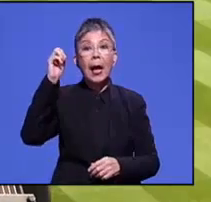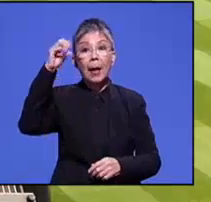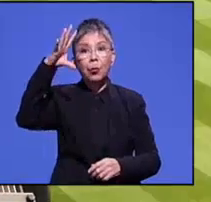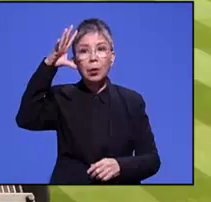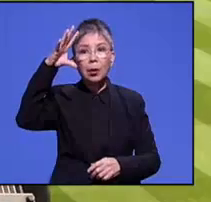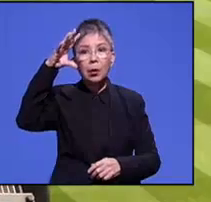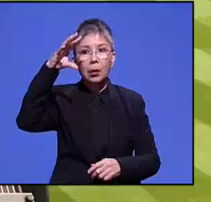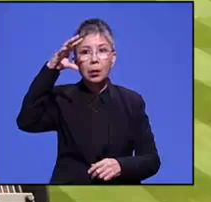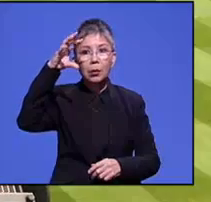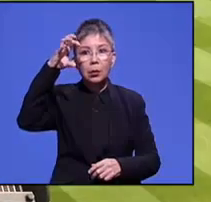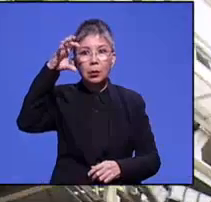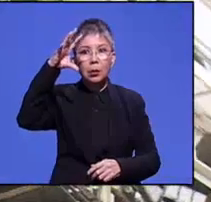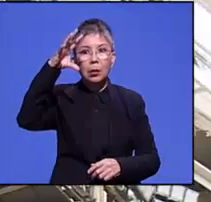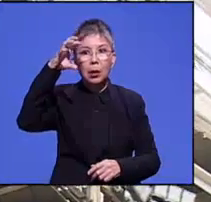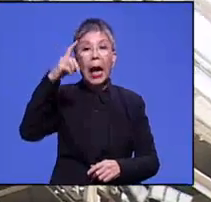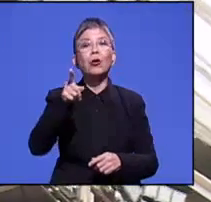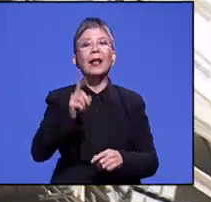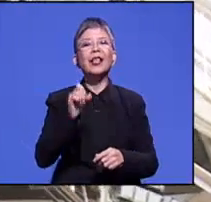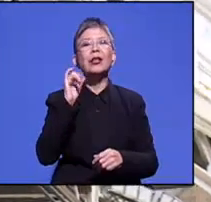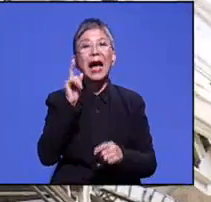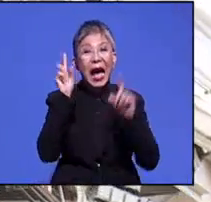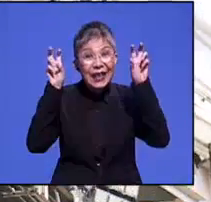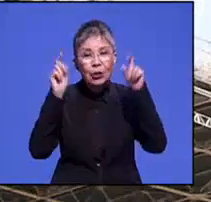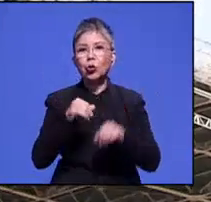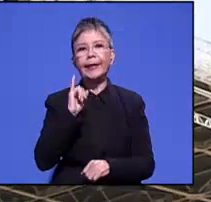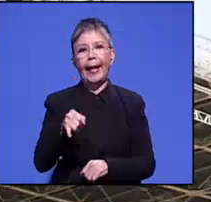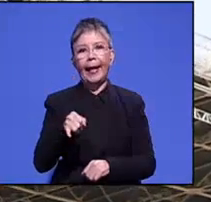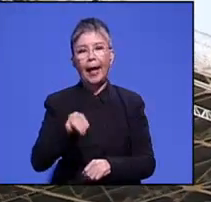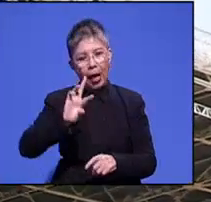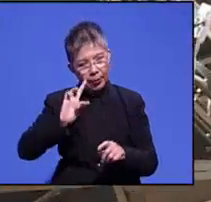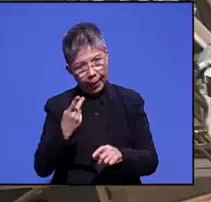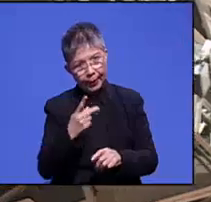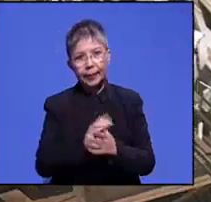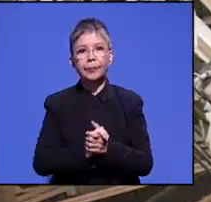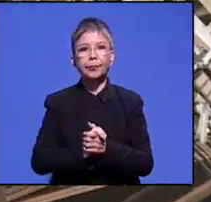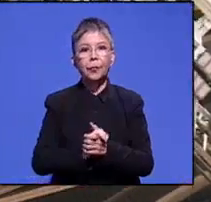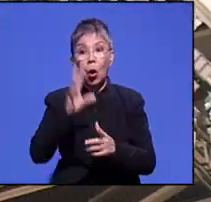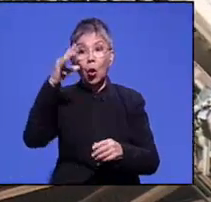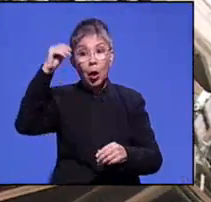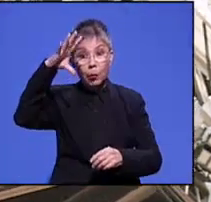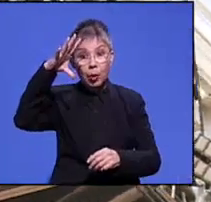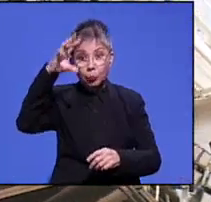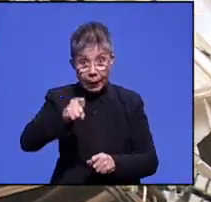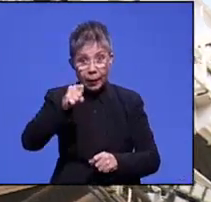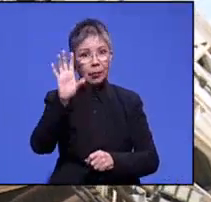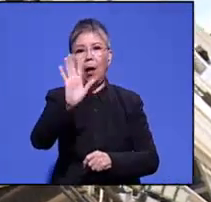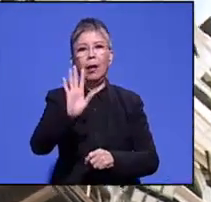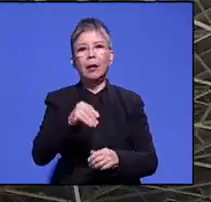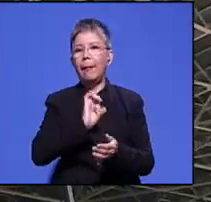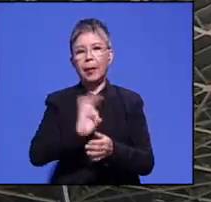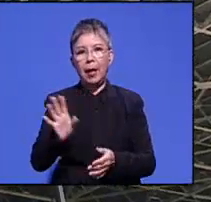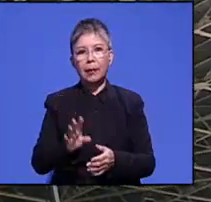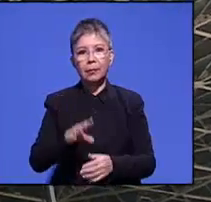lampunya nggak nggak mati ketik aja Hai ada hal khusus yang harus kita perhatikan saat bekerja di ketinggian pemirsa yaitu